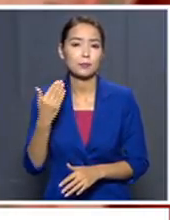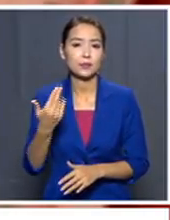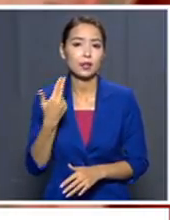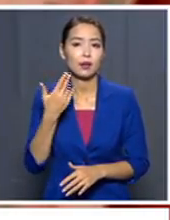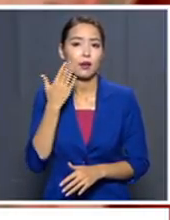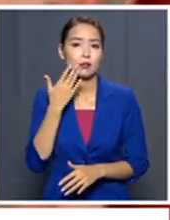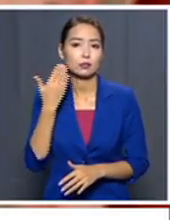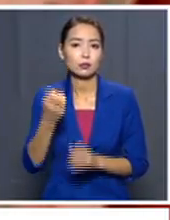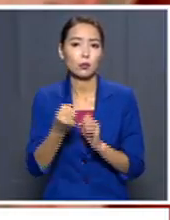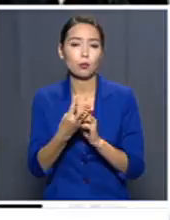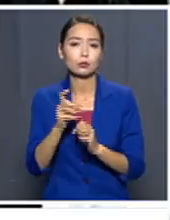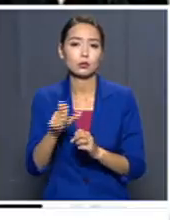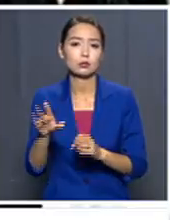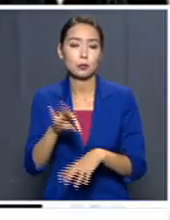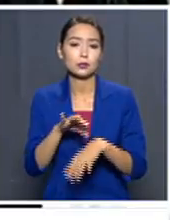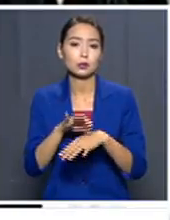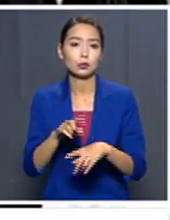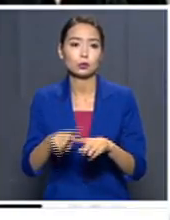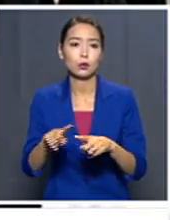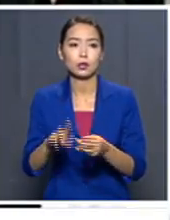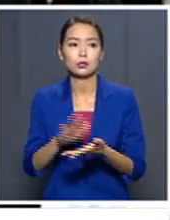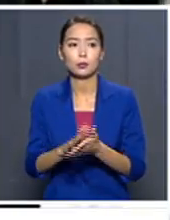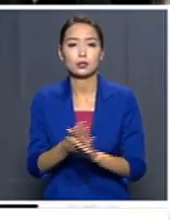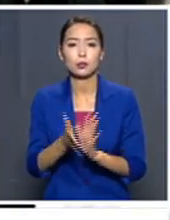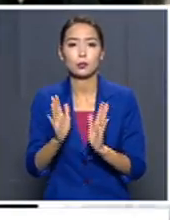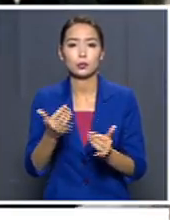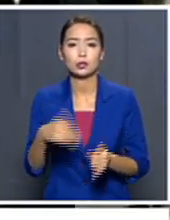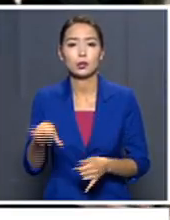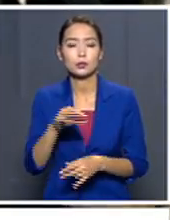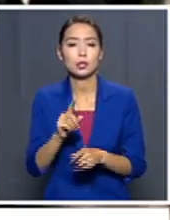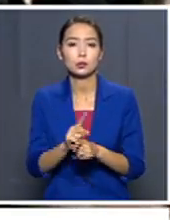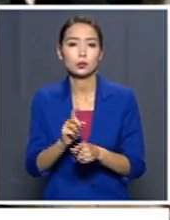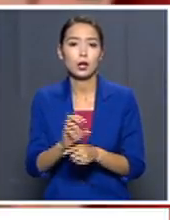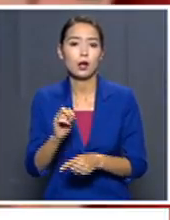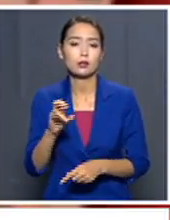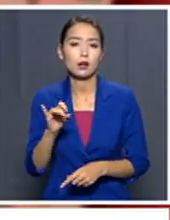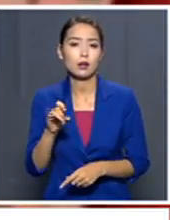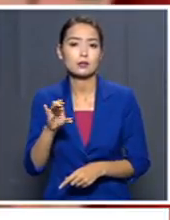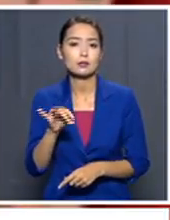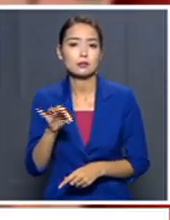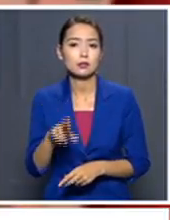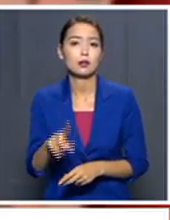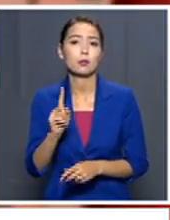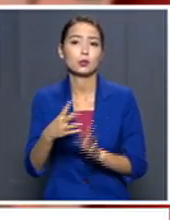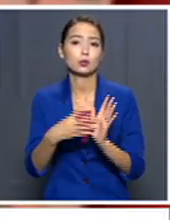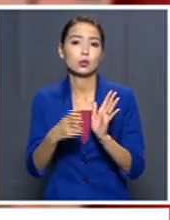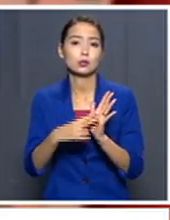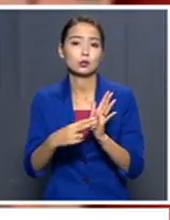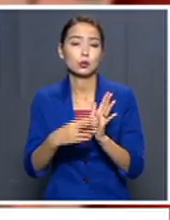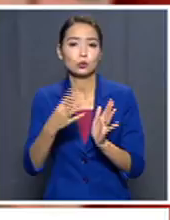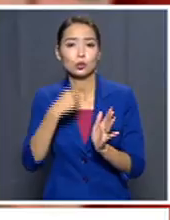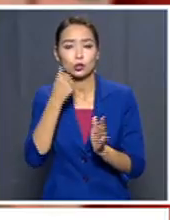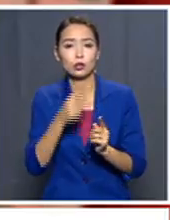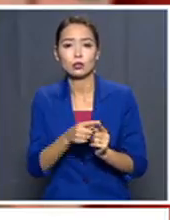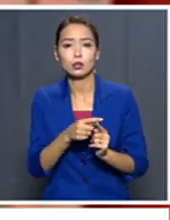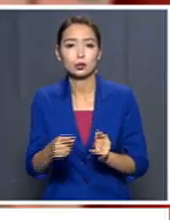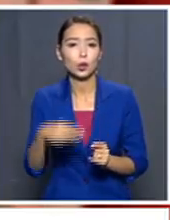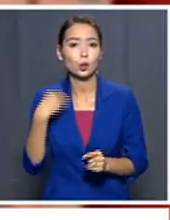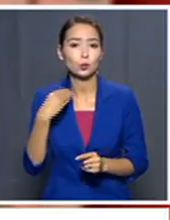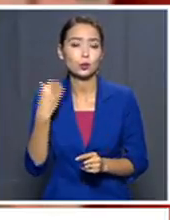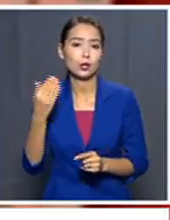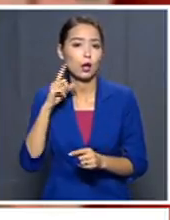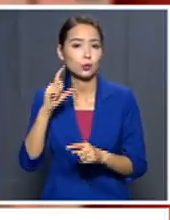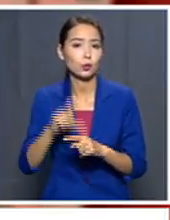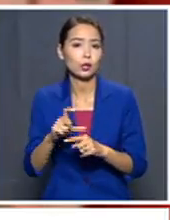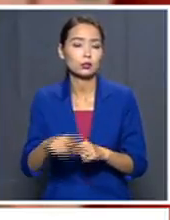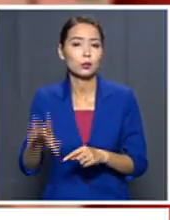өтетін кездесуде жасама. Айта кетсек, Анкара сириялық күрдтердің отрядтарын 1984 жылдан бері Түркияның оңтүстік